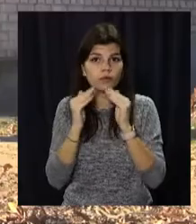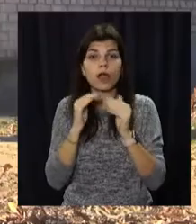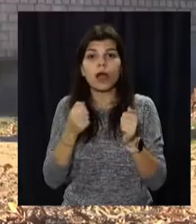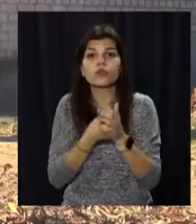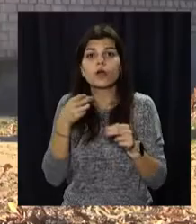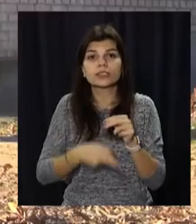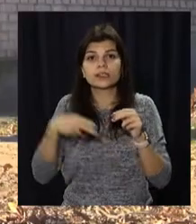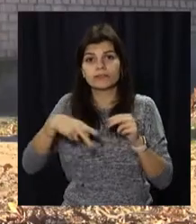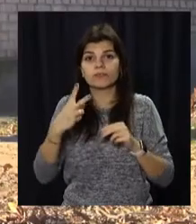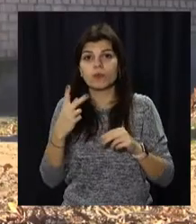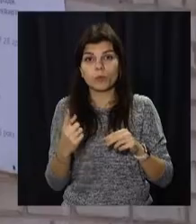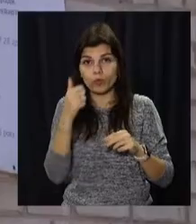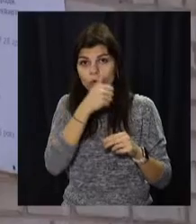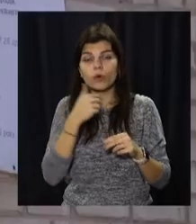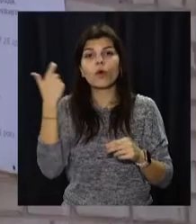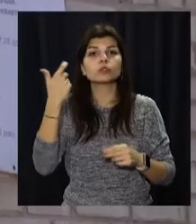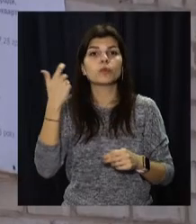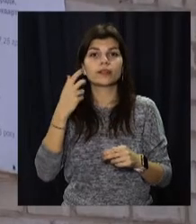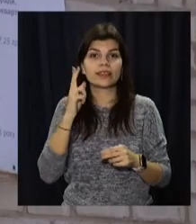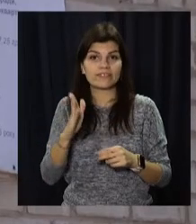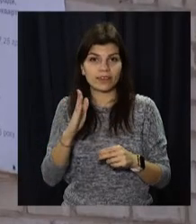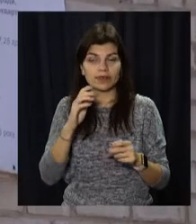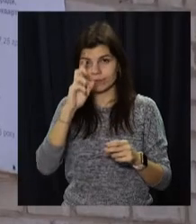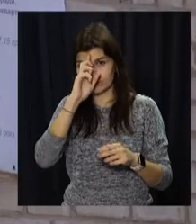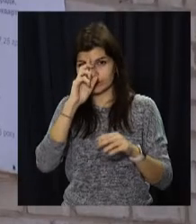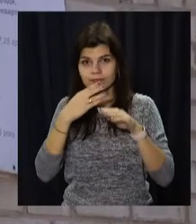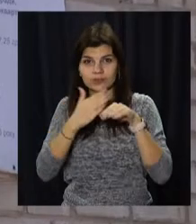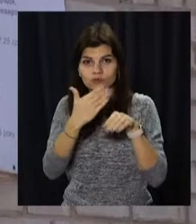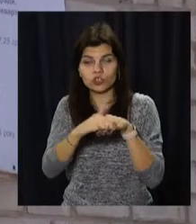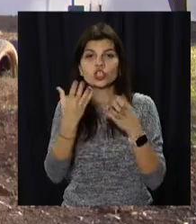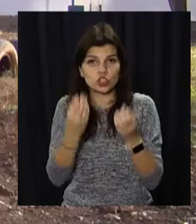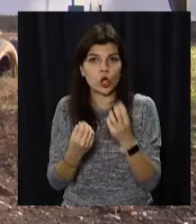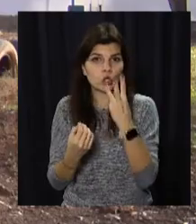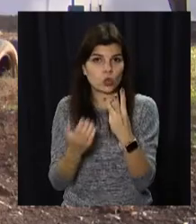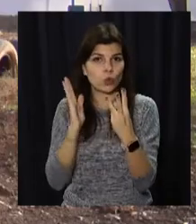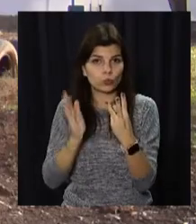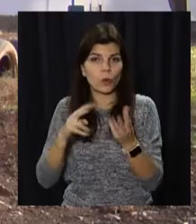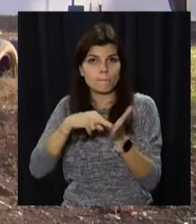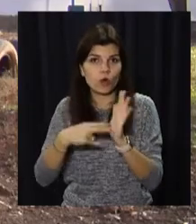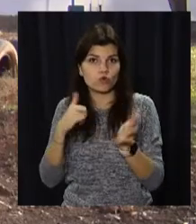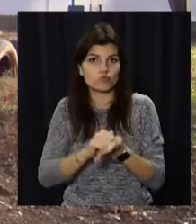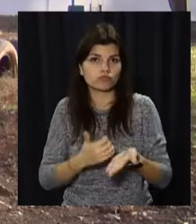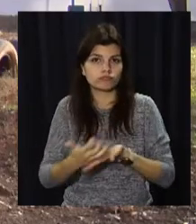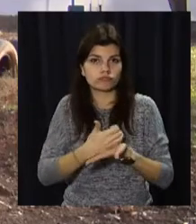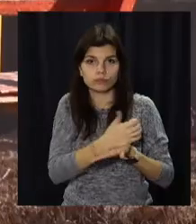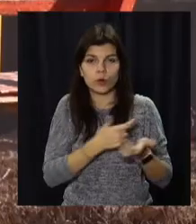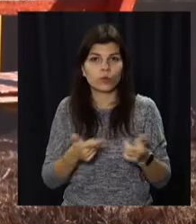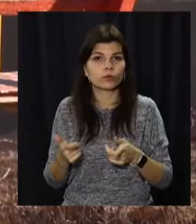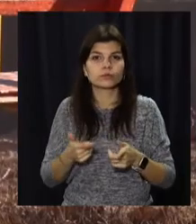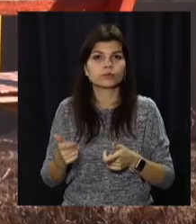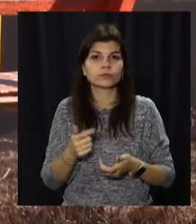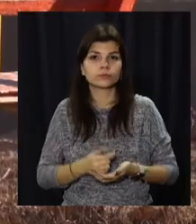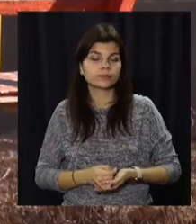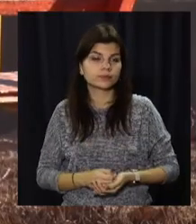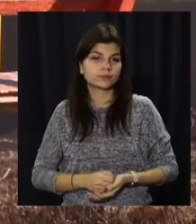кінця 2021-го господарями квартир держкоштом стануть ще 3. Лада Донець, Сергій Макаров, Роман Івашинов, Open